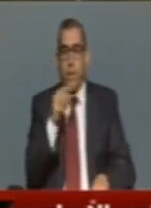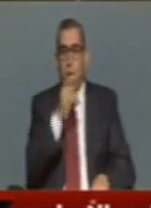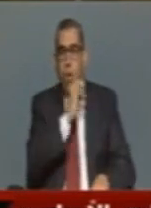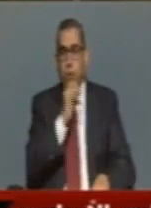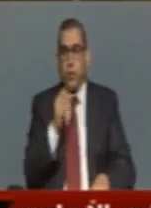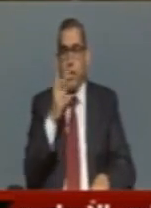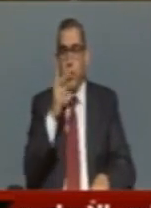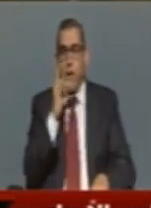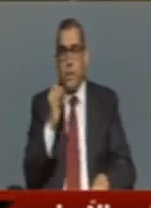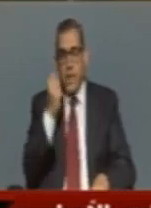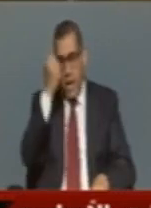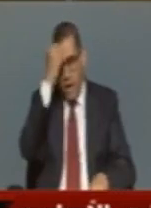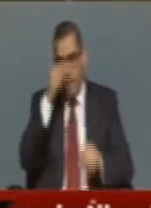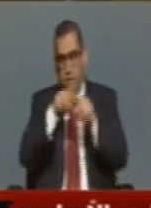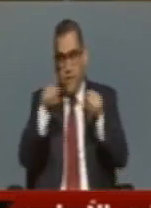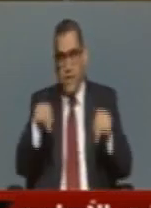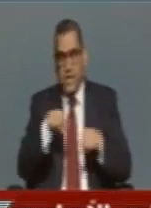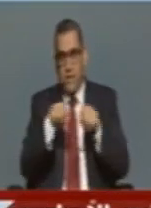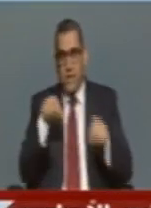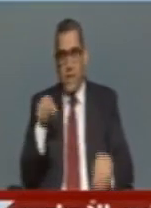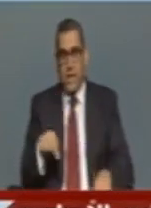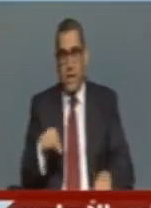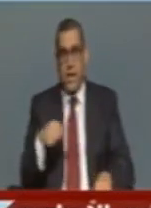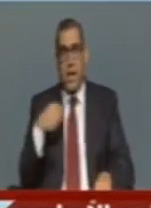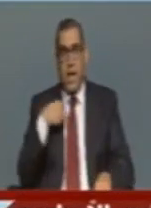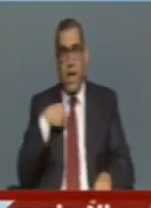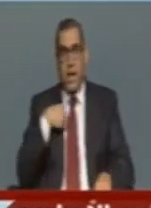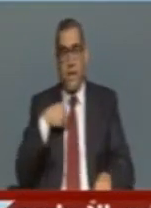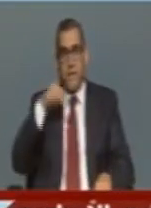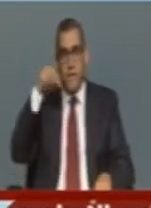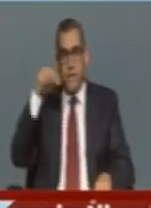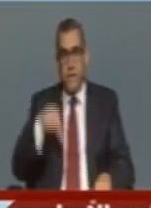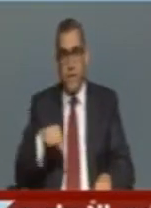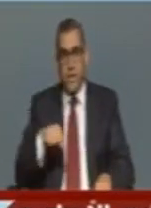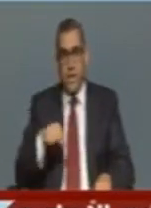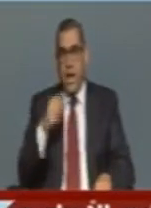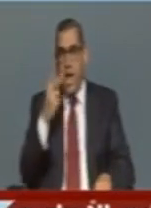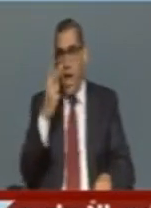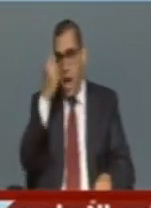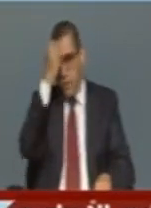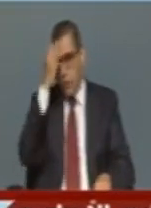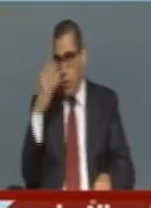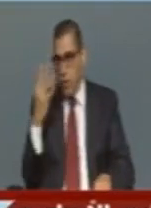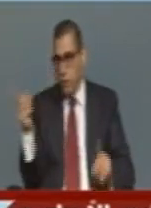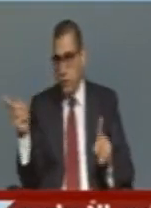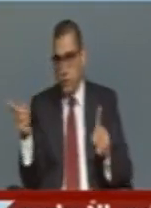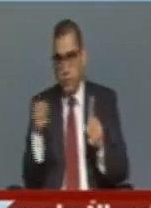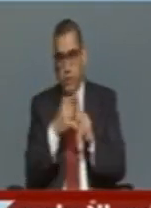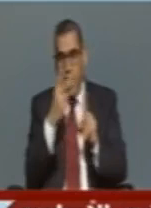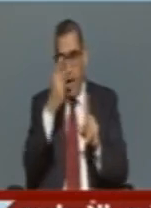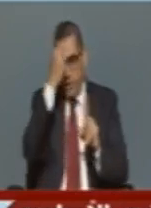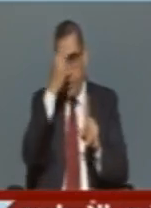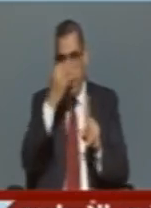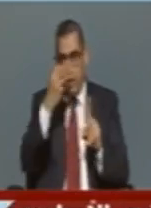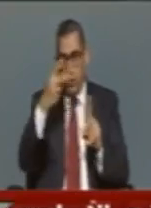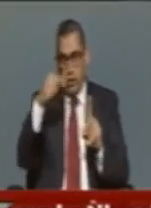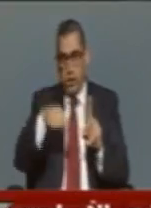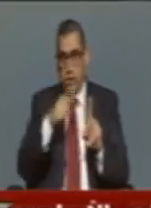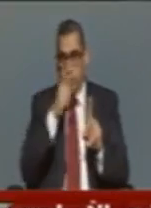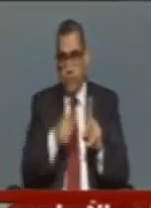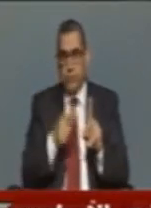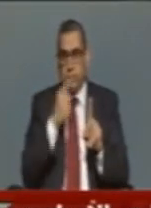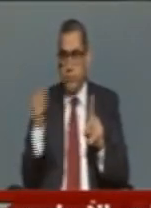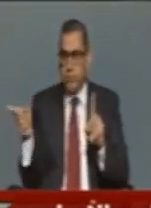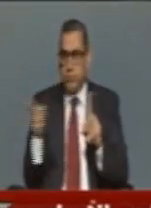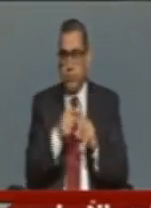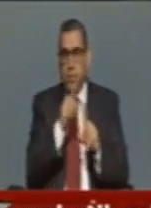552 ألف فصل. احنا في الفترة من 14 ل 23 فخامة الرئيس بنينا 120